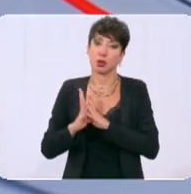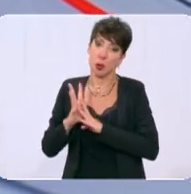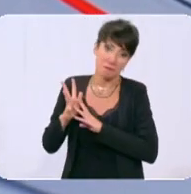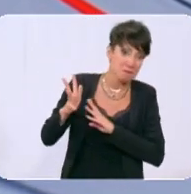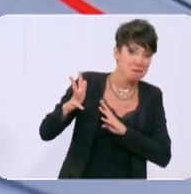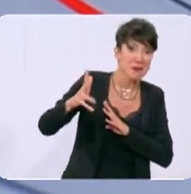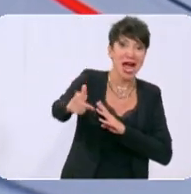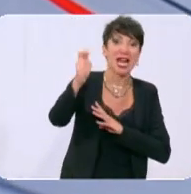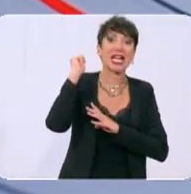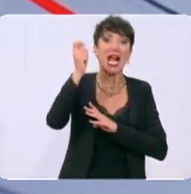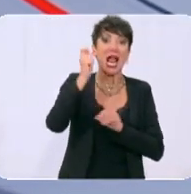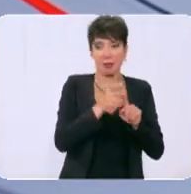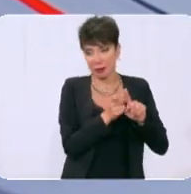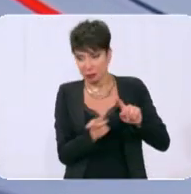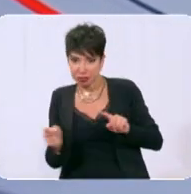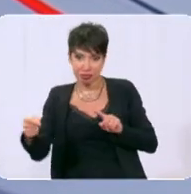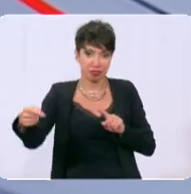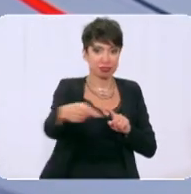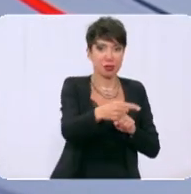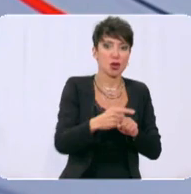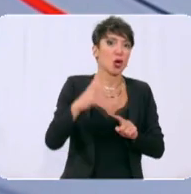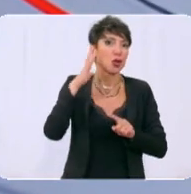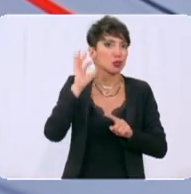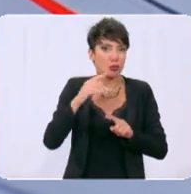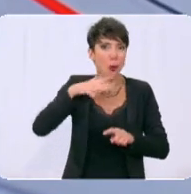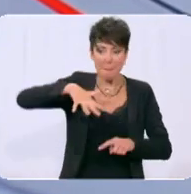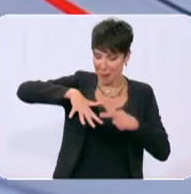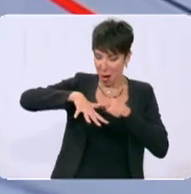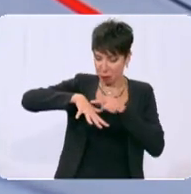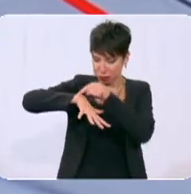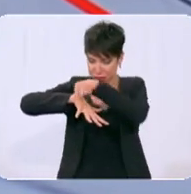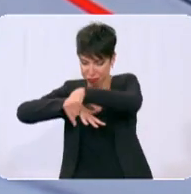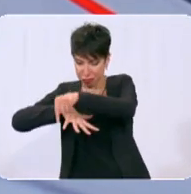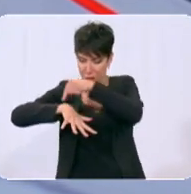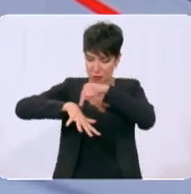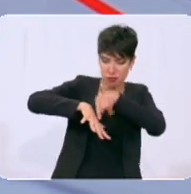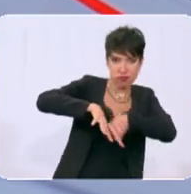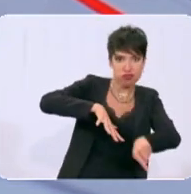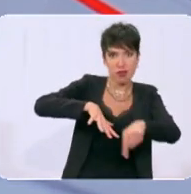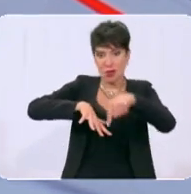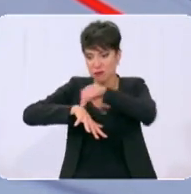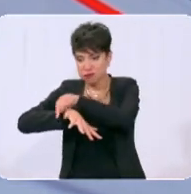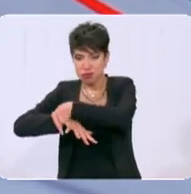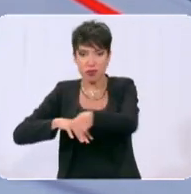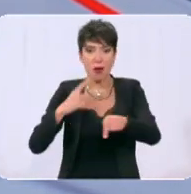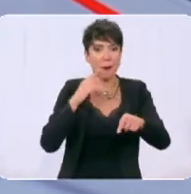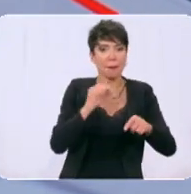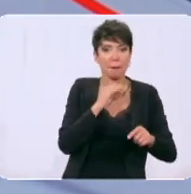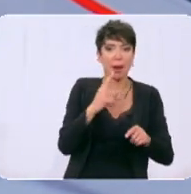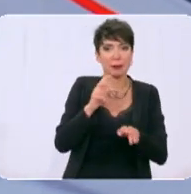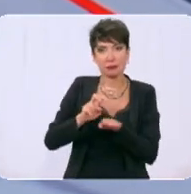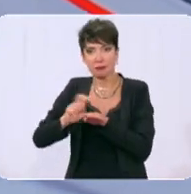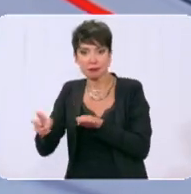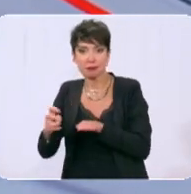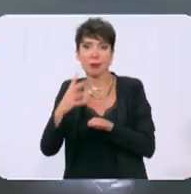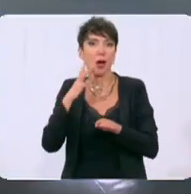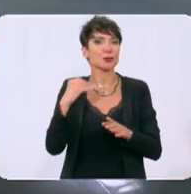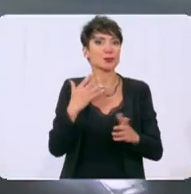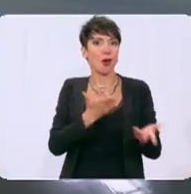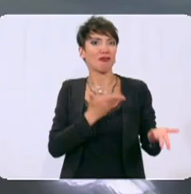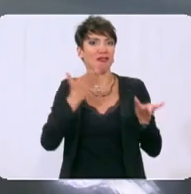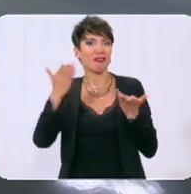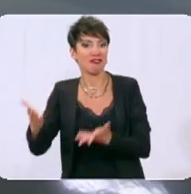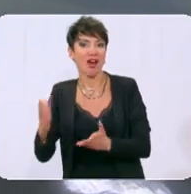Καλαμάτα. Έτσι ώστε να αλλάξει η γεωγραφία της Πελοποννήσου mm-hmm. και μέσα και από το οδικό δίκτυο και βεβαίως τη δημιουργία φιλικού και φιλόξενου